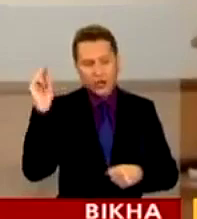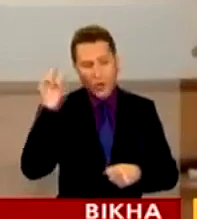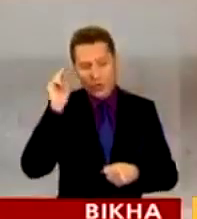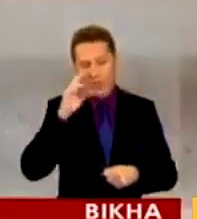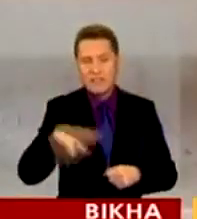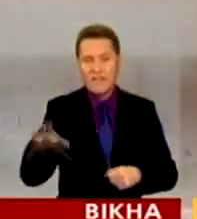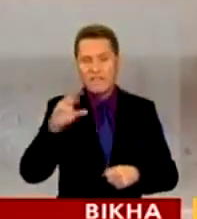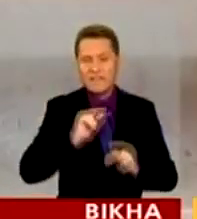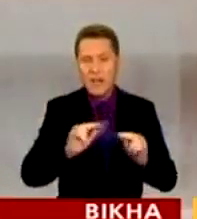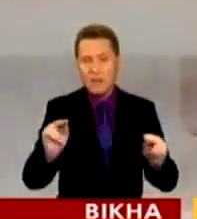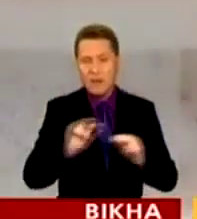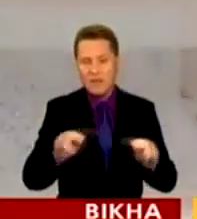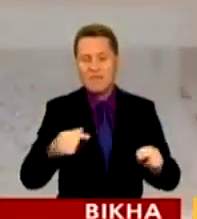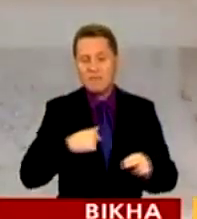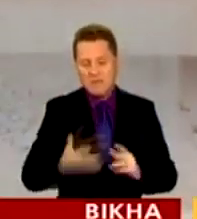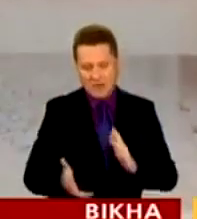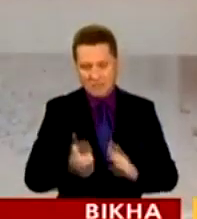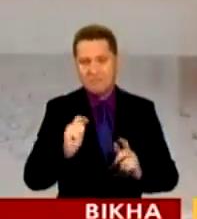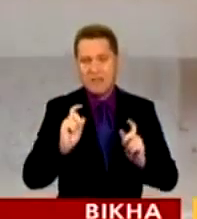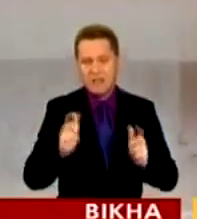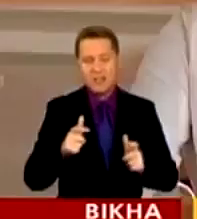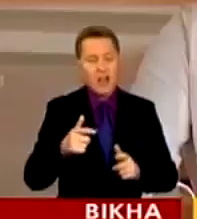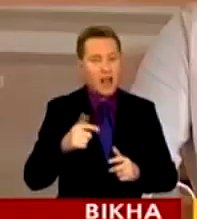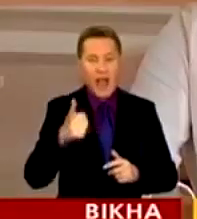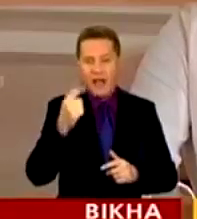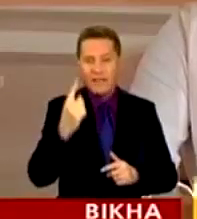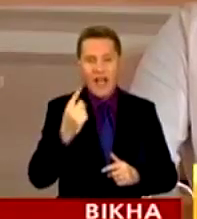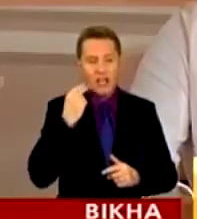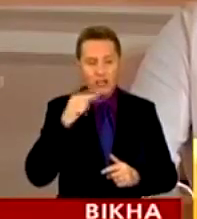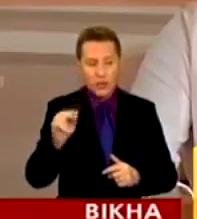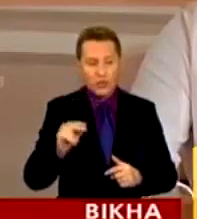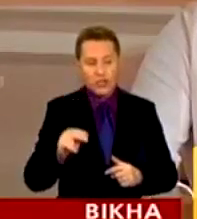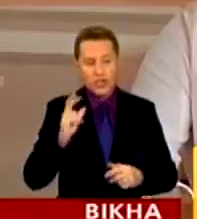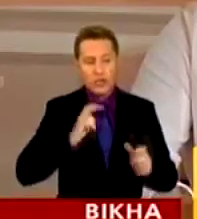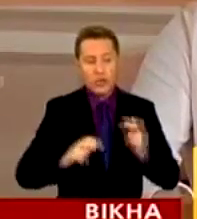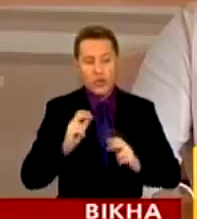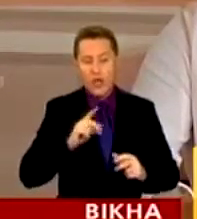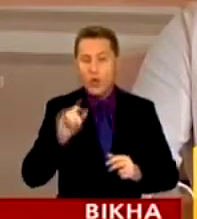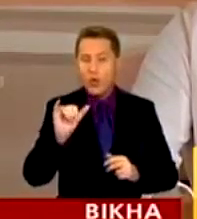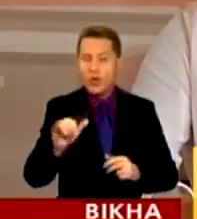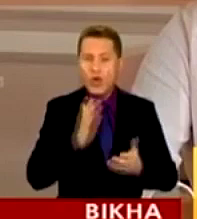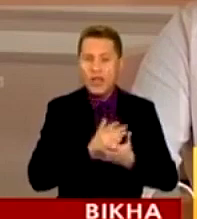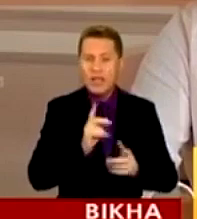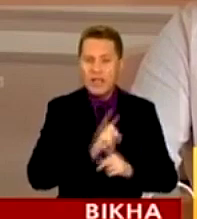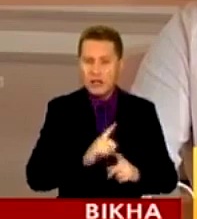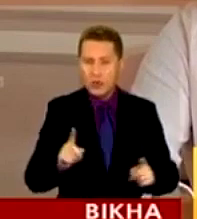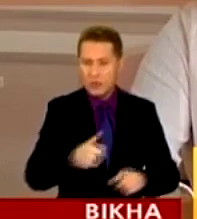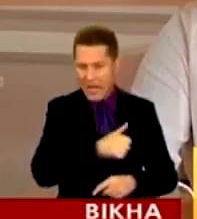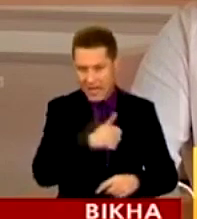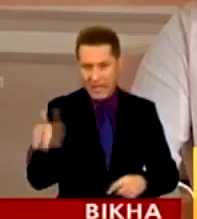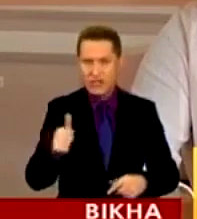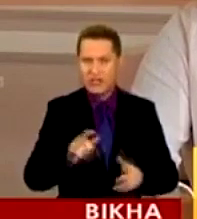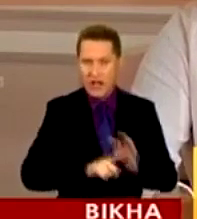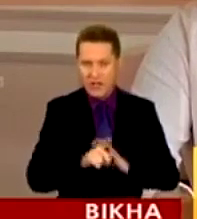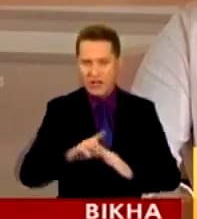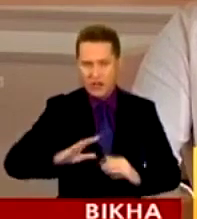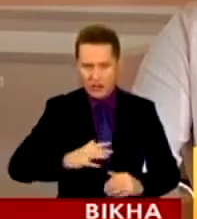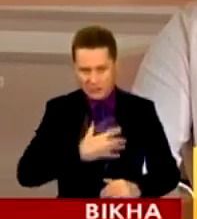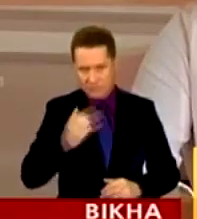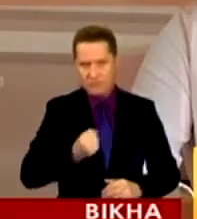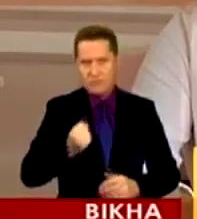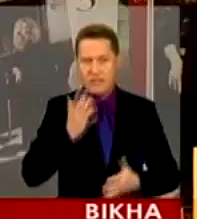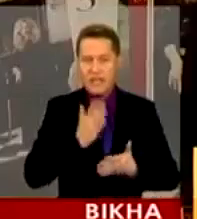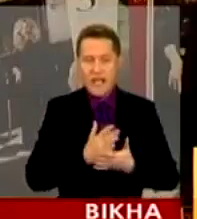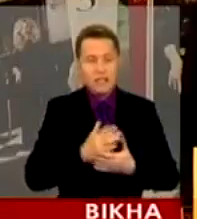всі преподаватели мене би підтримали, вона одна з найкращих студенток. У неї, звісно, є особливість. По-перше, у неї є якесь лідерське начало такое в групі, розумієте,